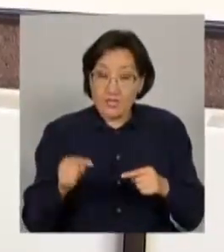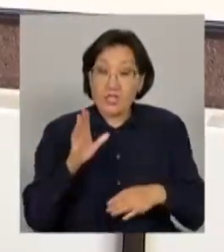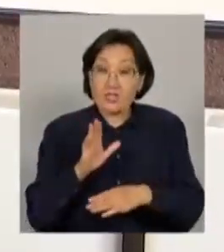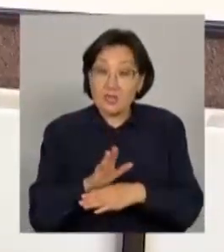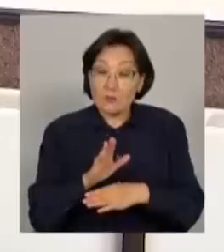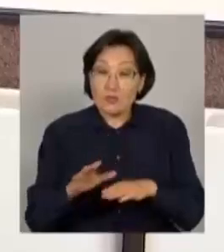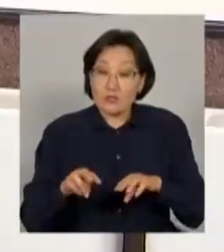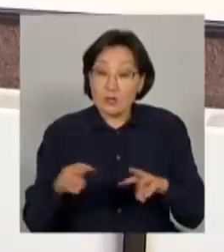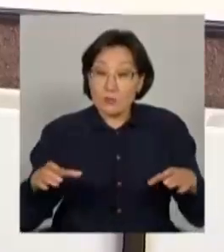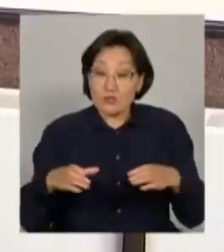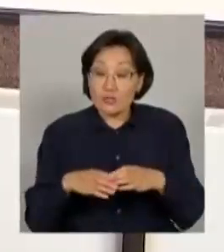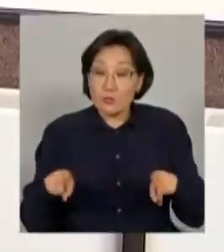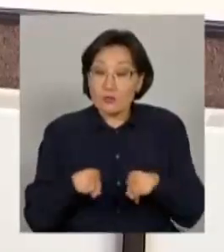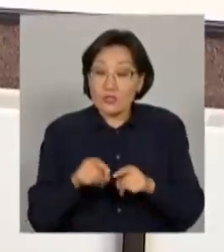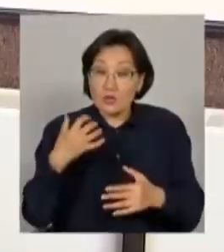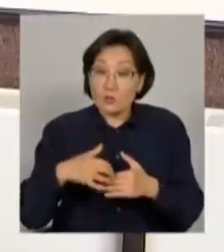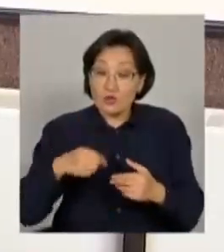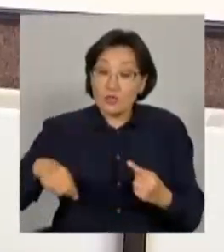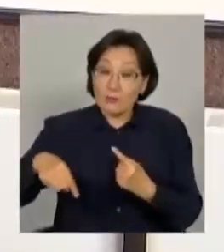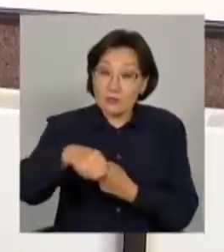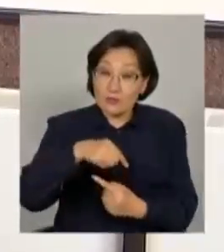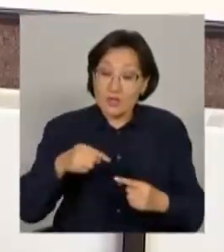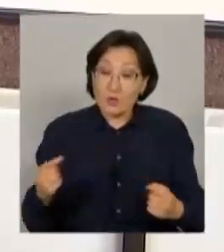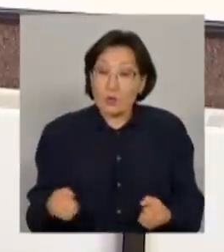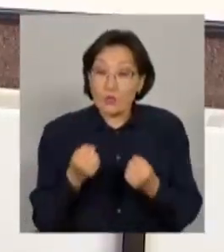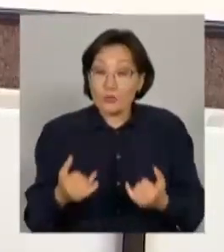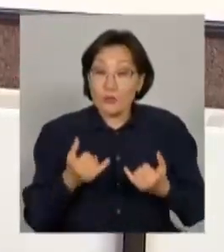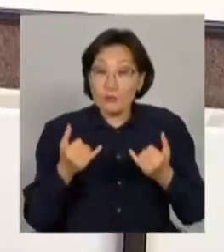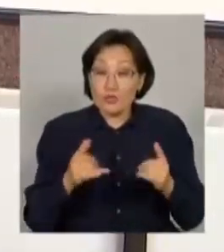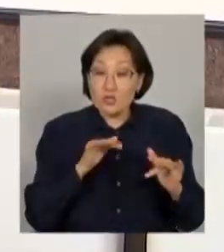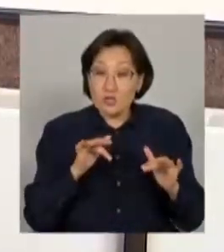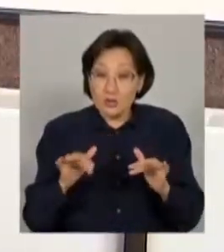ретінде, үкіметке тапсырма ретінде осы орта бизнестің қолдауға арналған